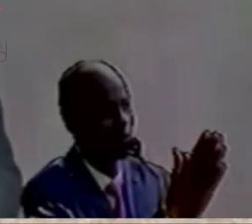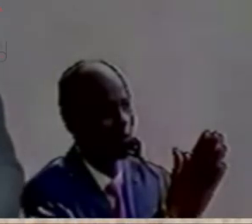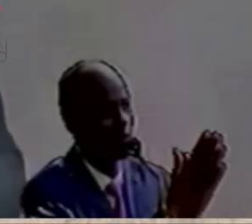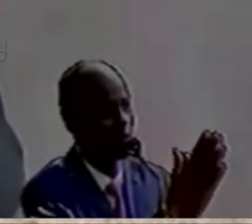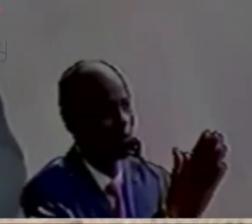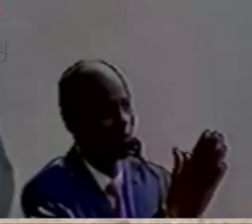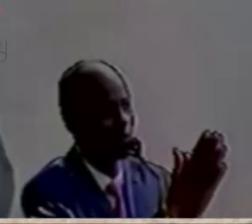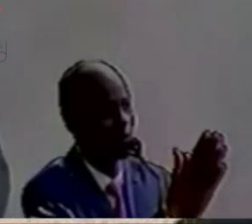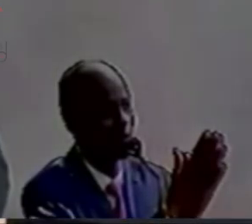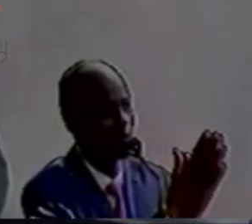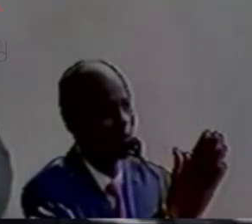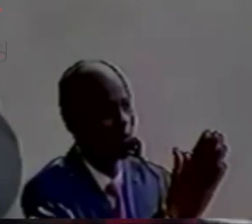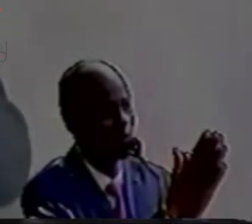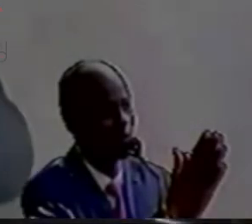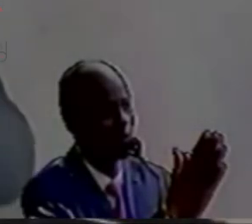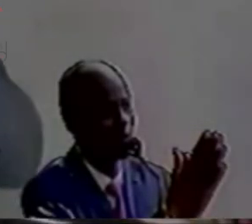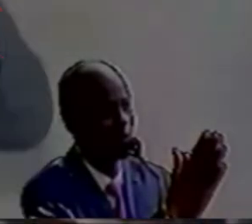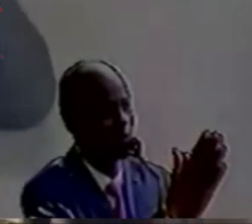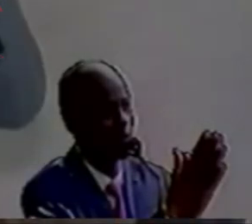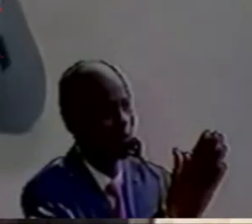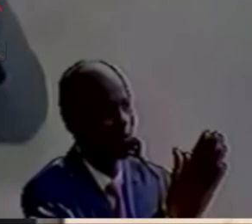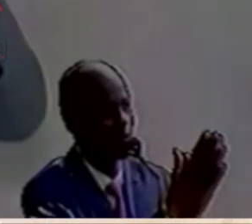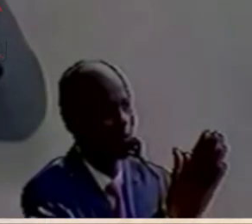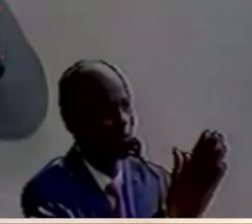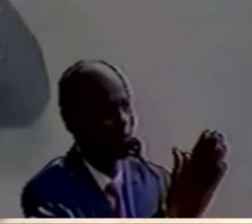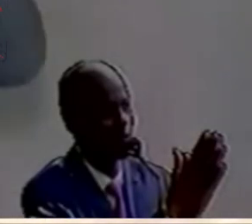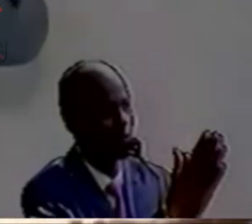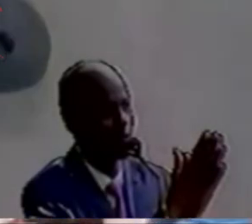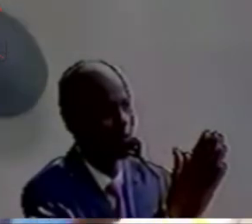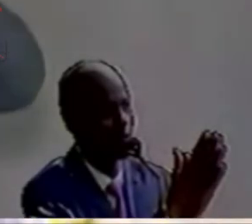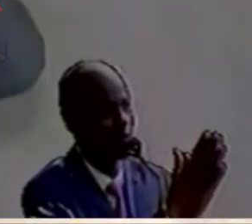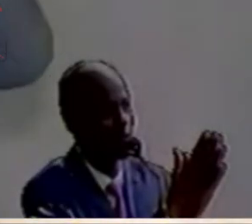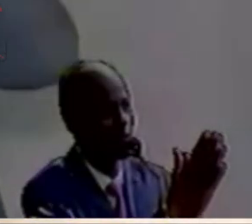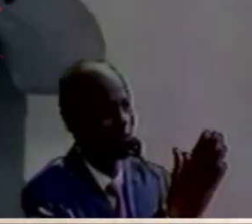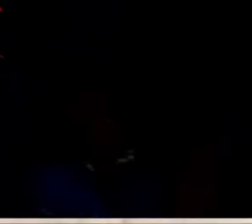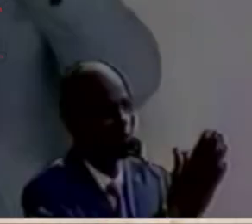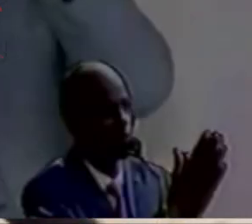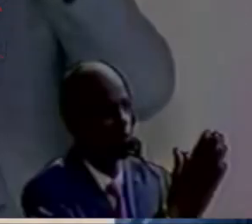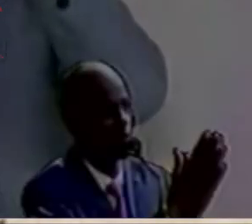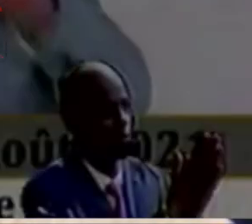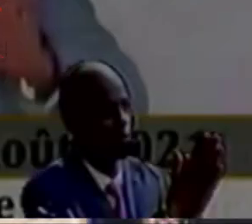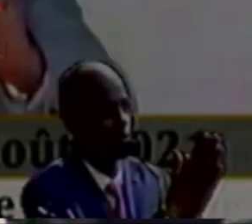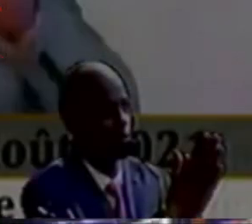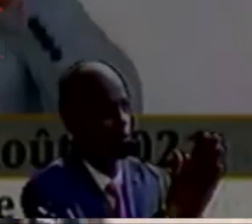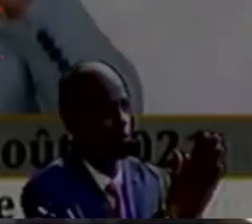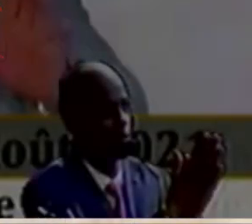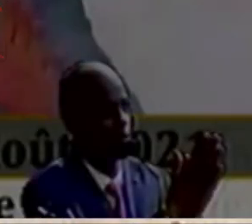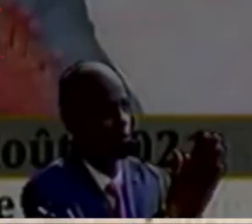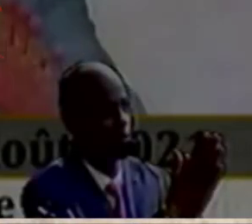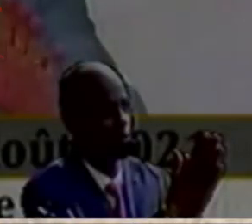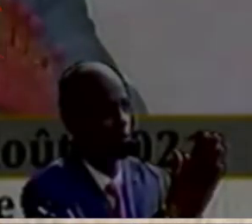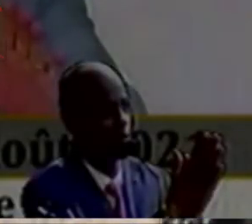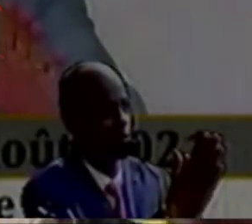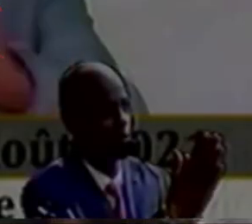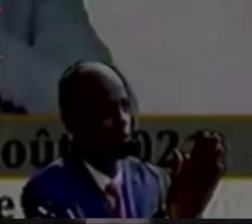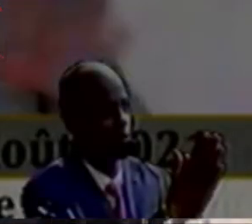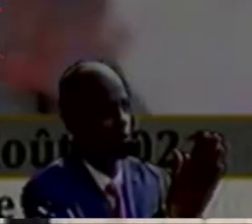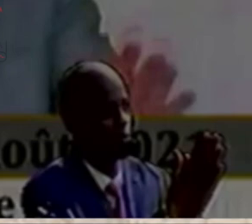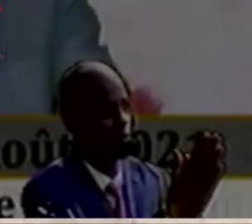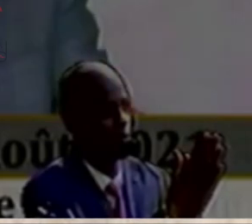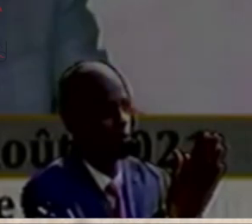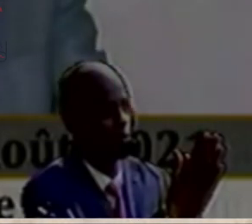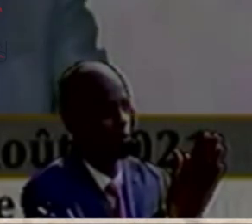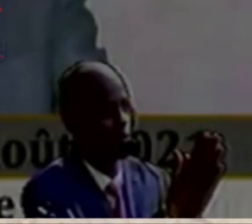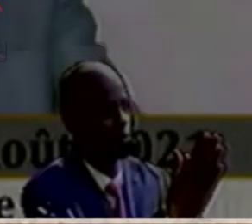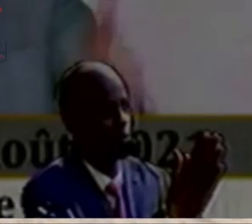perdu leur école. L'école, c'est un symbole. C'est là où les jeunes se rassemblent pour apprendre. Ils ont tout perdu,